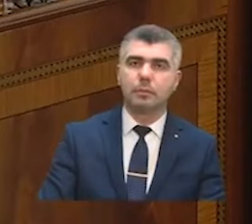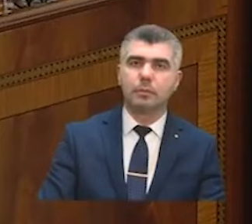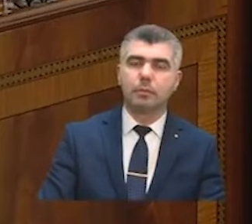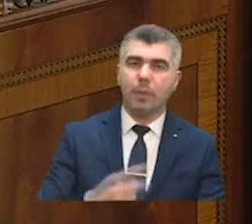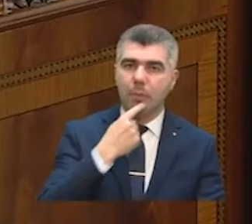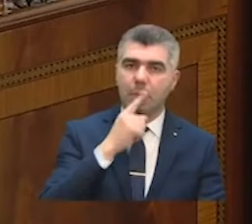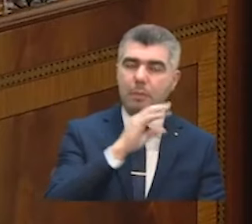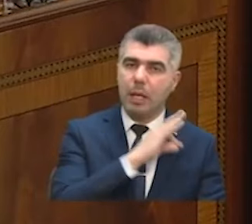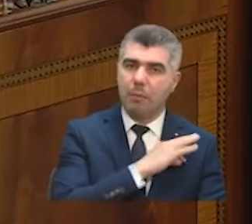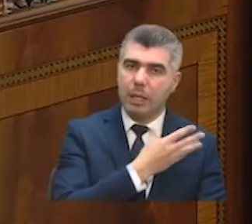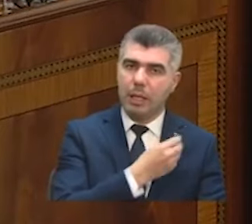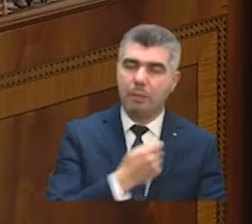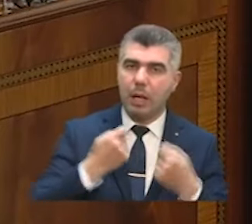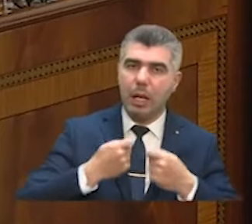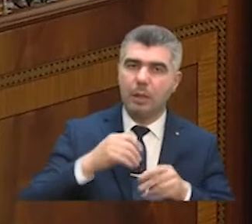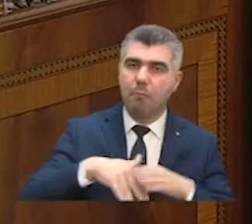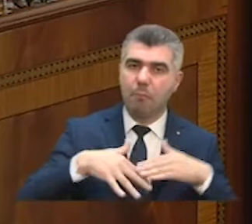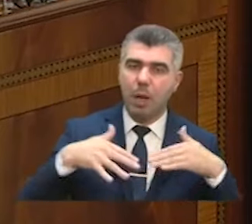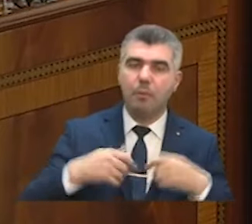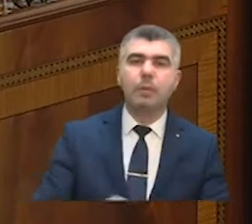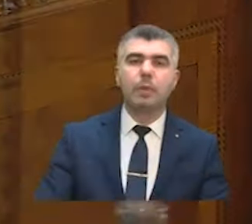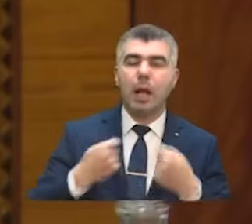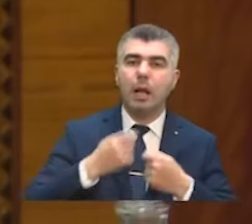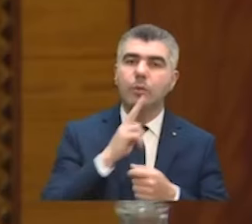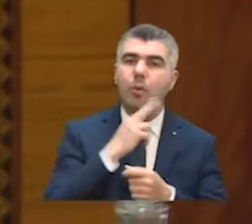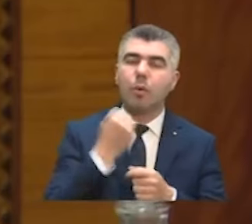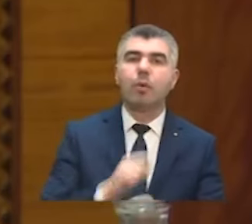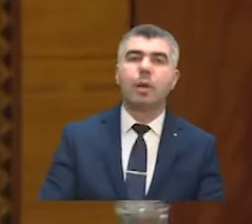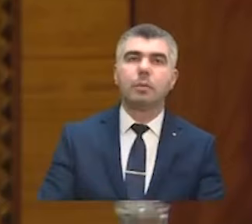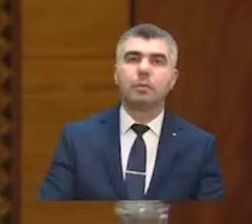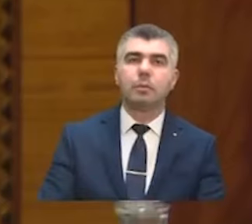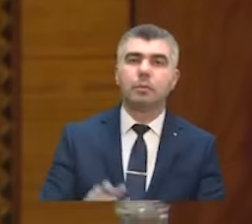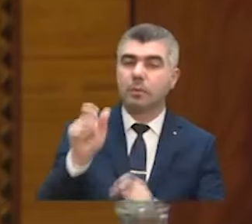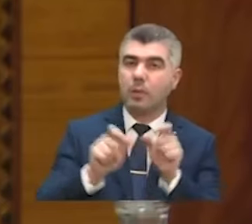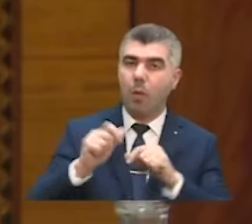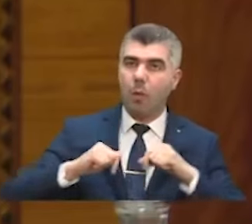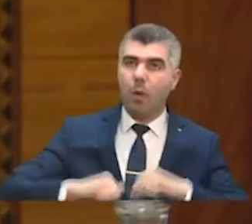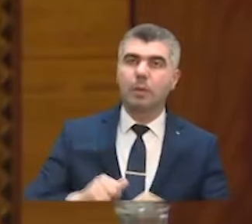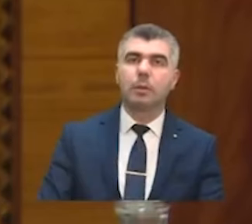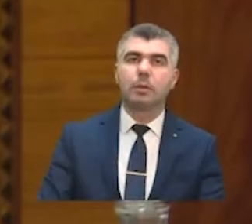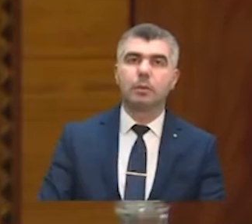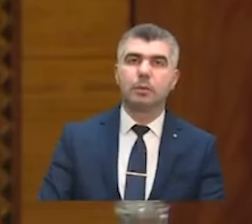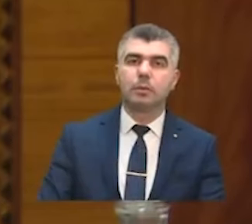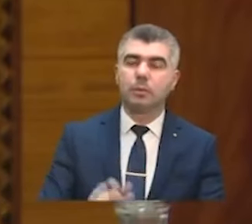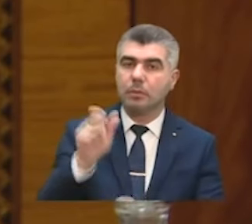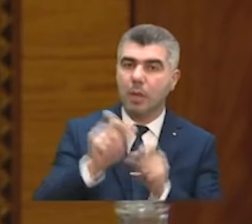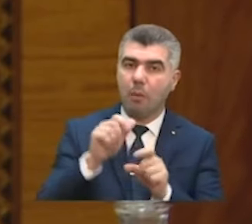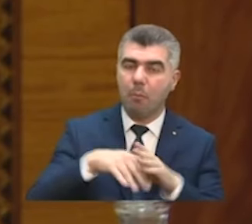بسم الله الرحمن الرحيم. السيد الرئيس محترم، السيد رئيس الحكومة المحترم، سيدات السادة الوزراء المحترمون، سيدات السادة